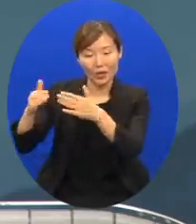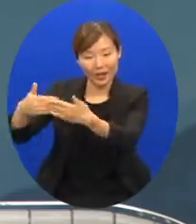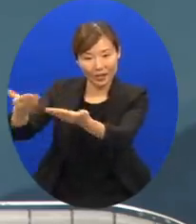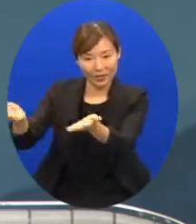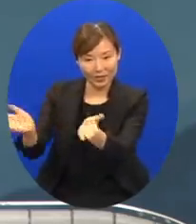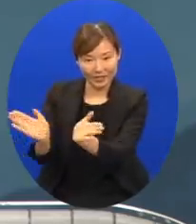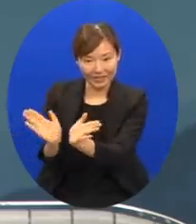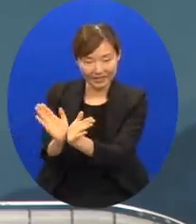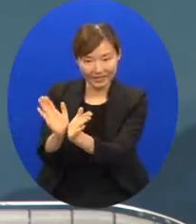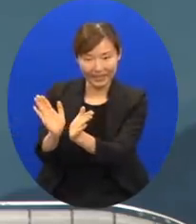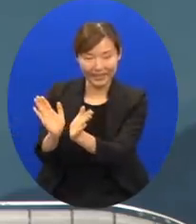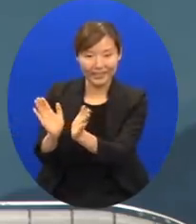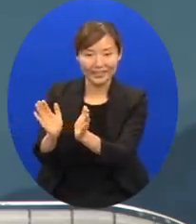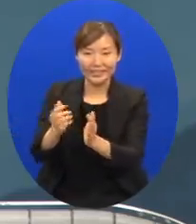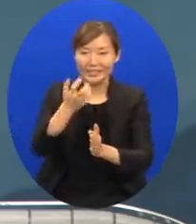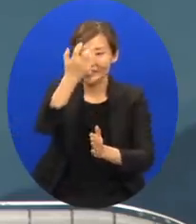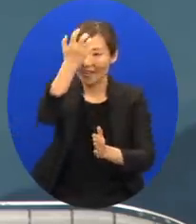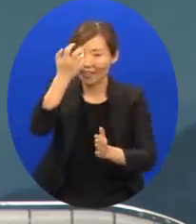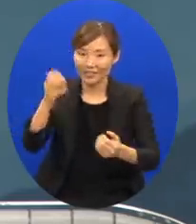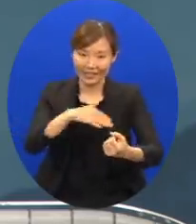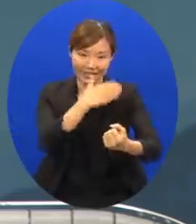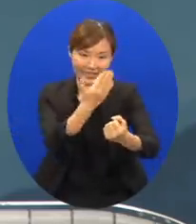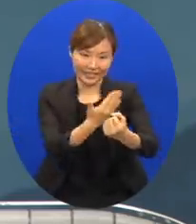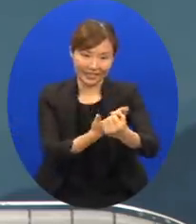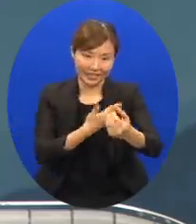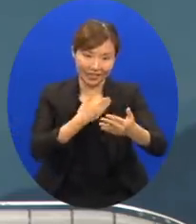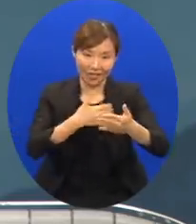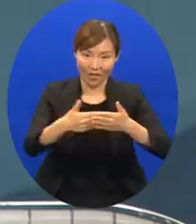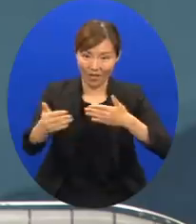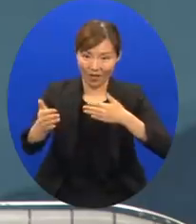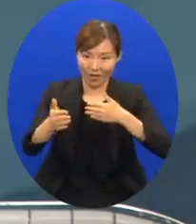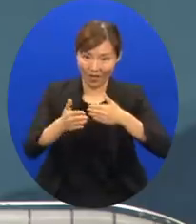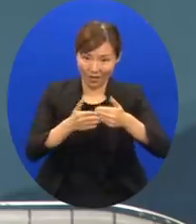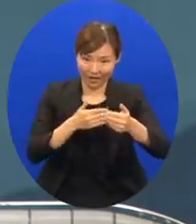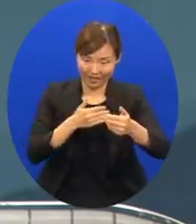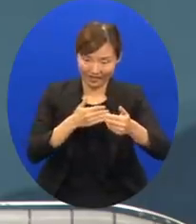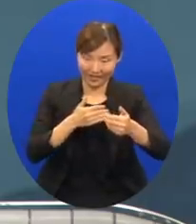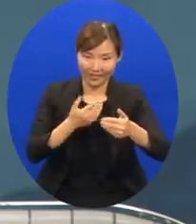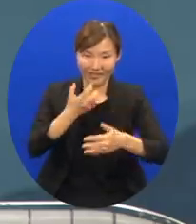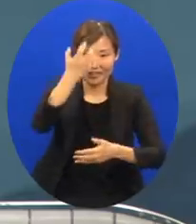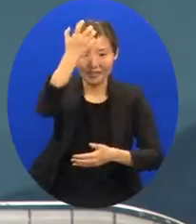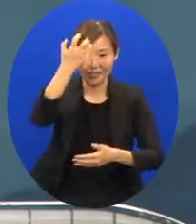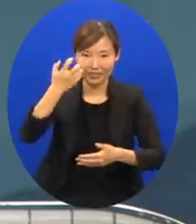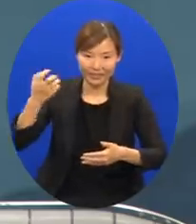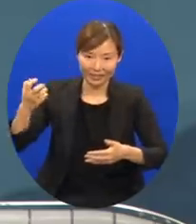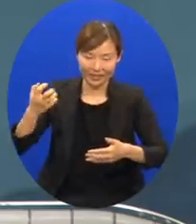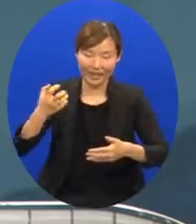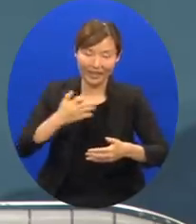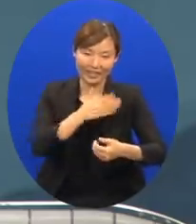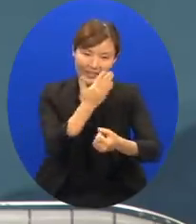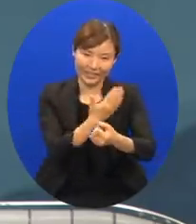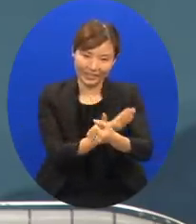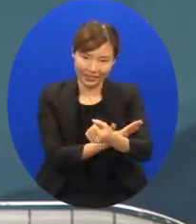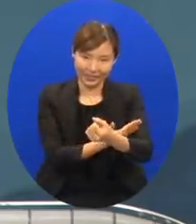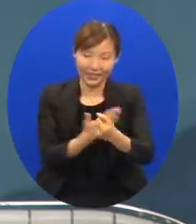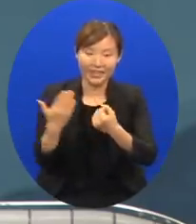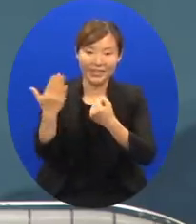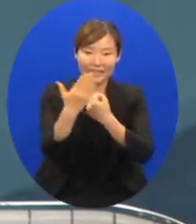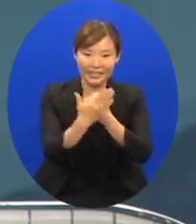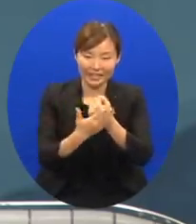안에 성령의 능력을 체험하는 또 그 성령의 능력으로 살아가는 은혜를 주시기를